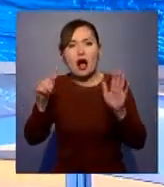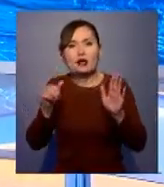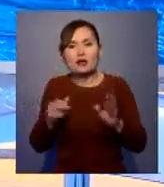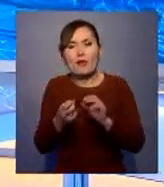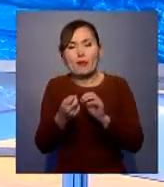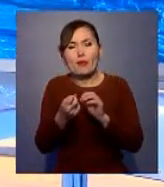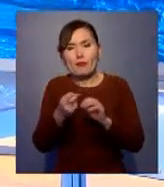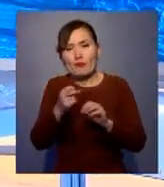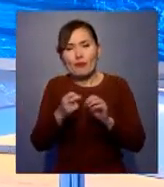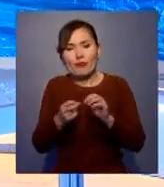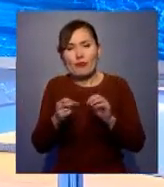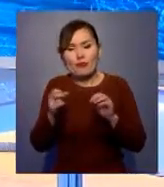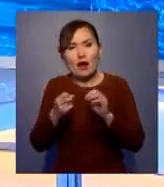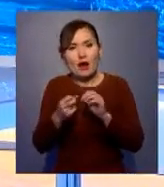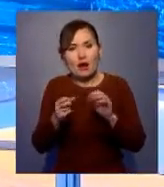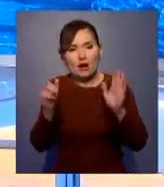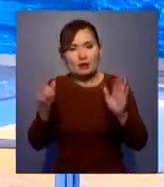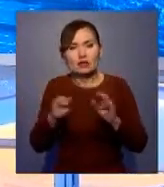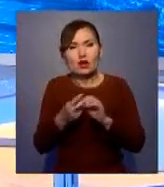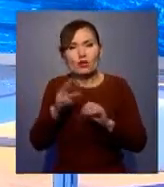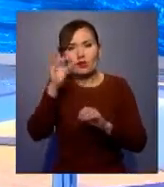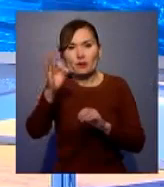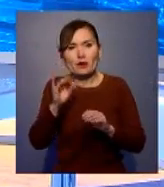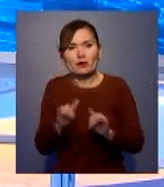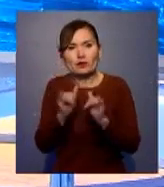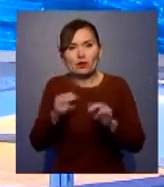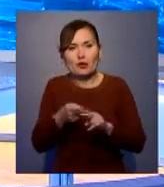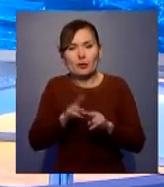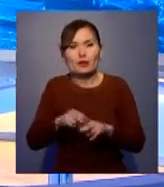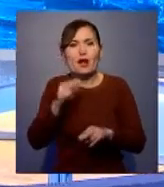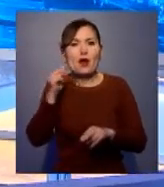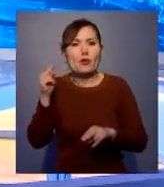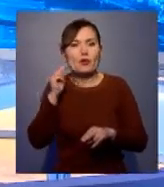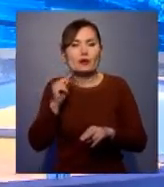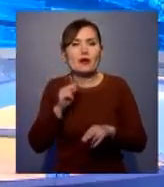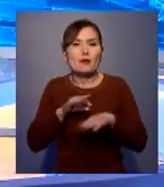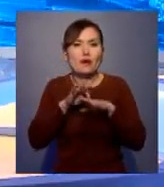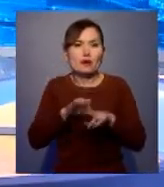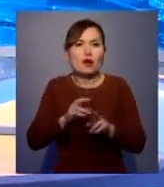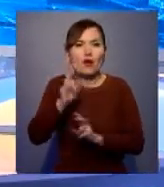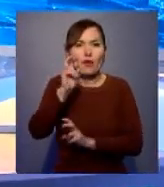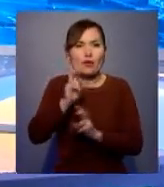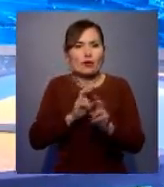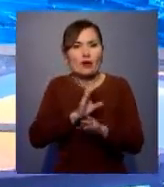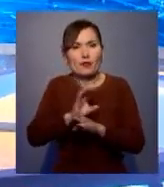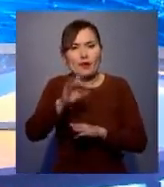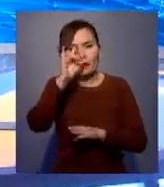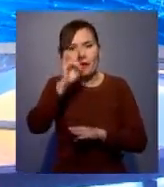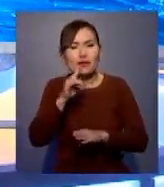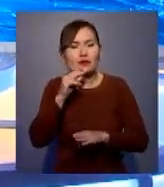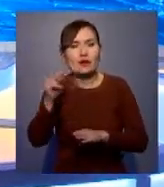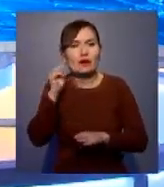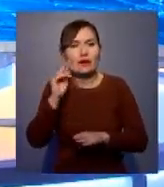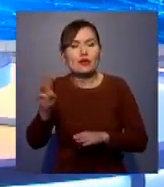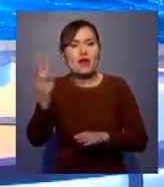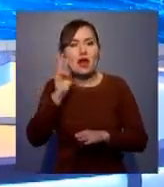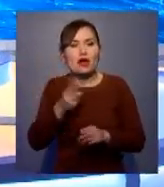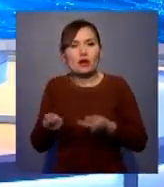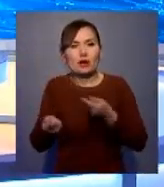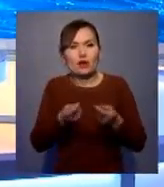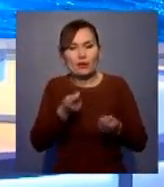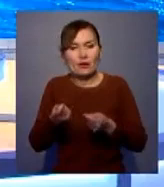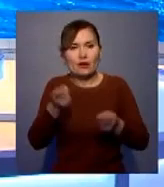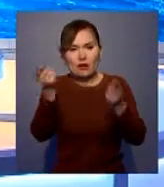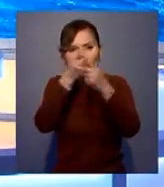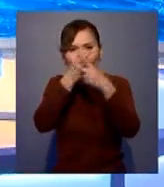өсіп, 8,7 миллиард ақш долларына жеткен. Бейжіңде өтіп жатқан халықаралық өндірістік форумда Қазақстанның Қытайдағы елшісі Шахрат